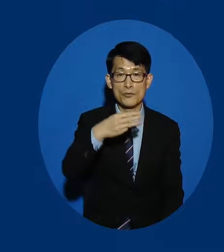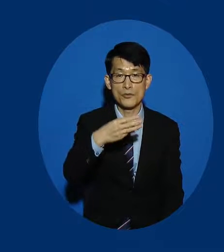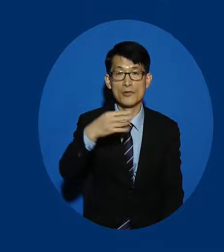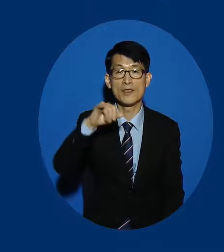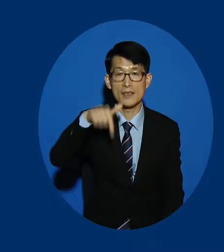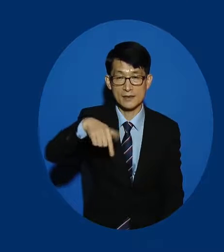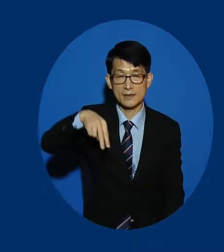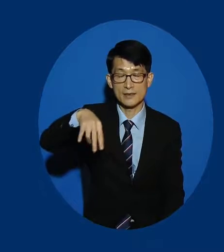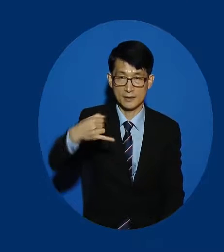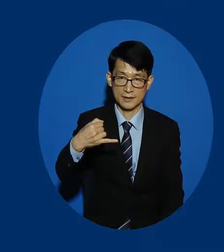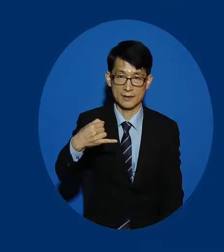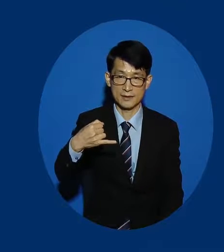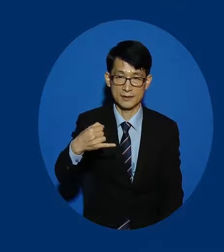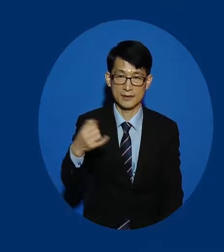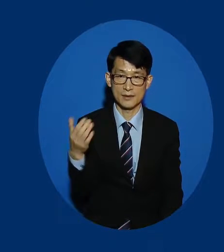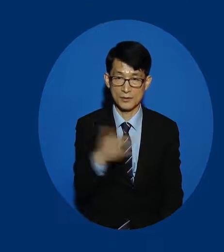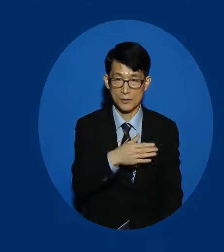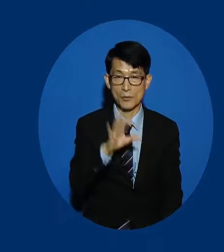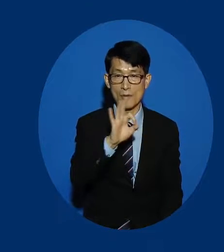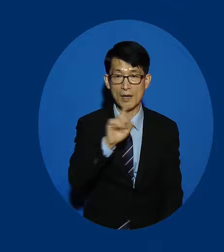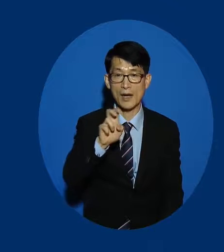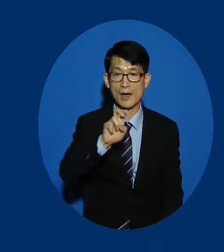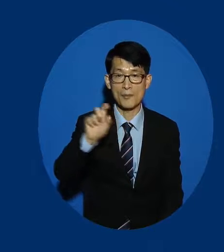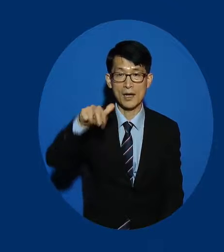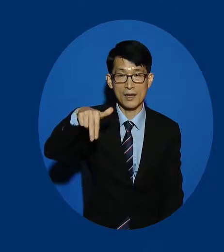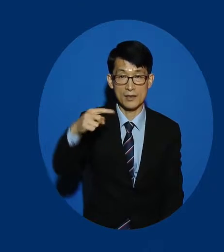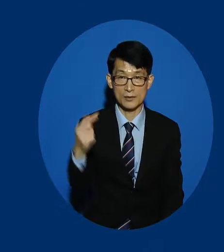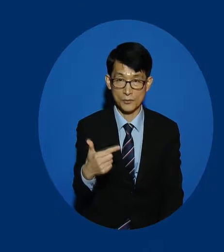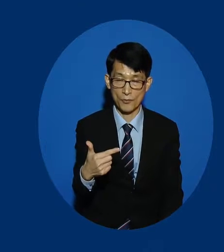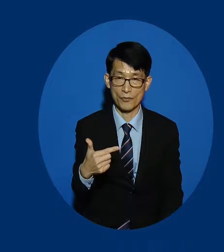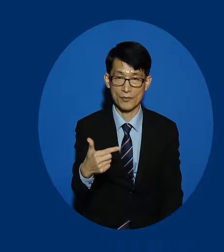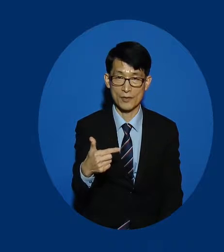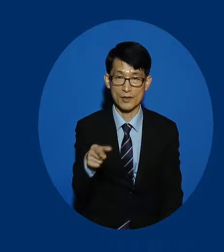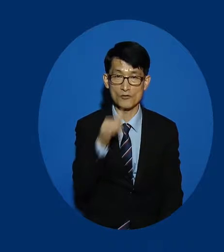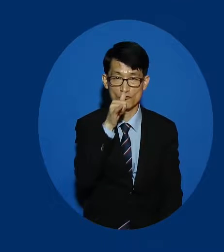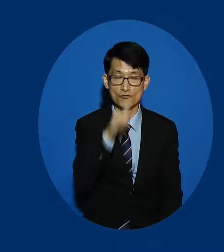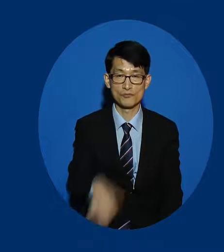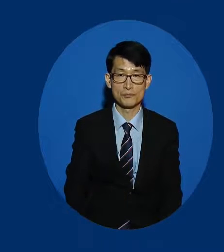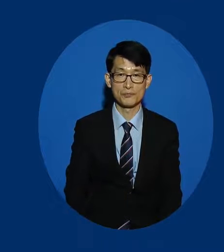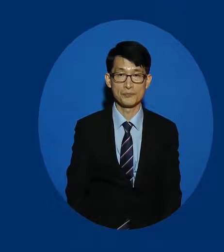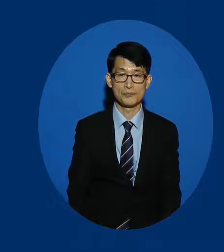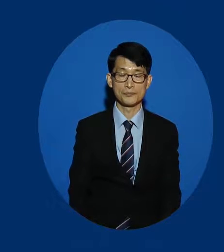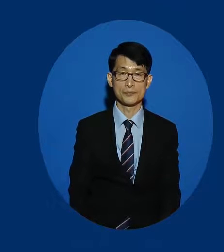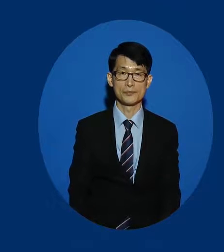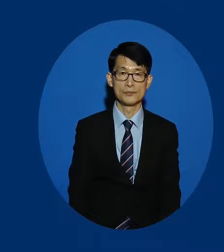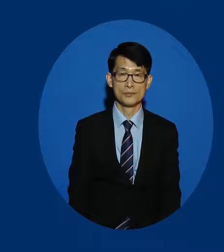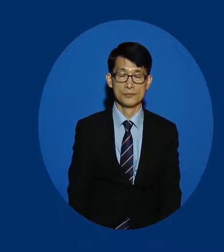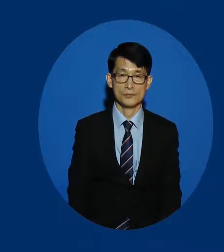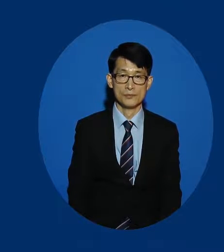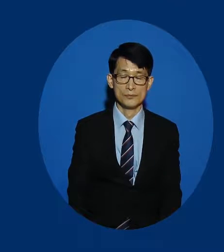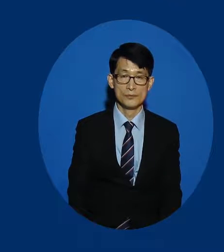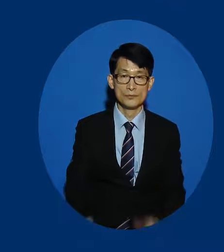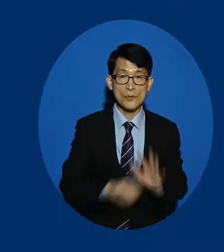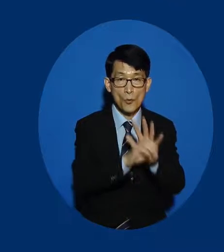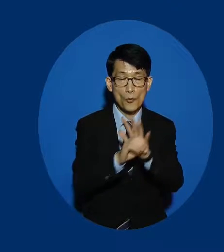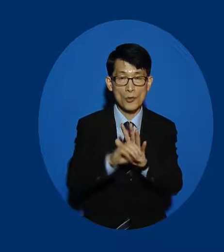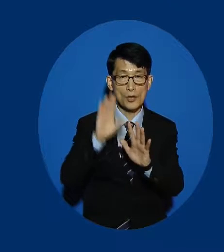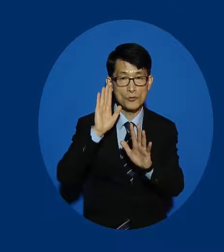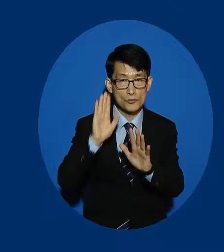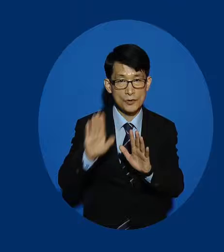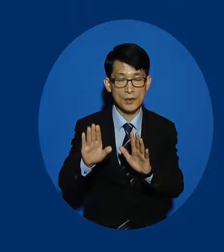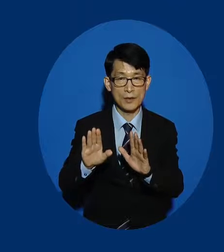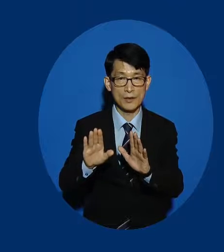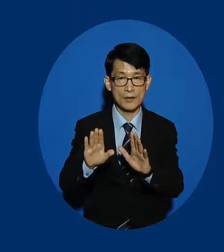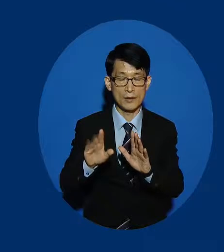큽니다. 그다음에 뭐 아마존 같은 그런 쪽이고요. 자, 그 코로나19 이후에 이런